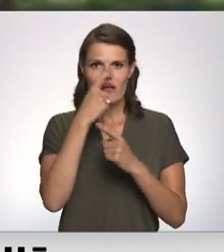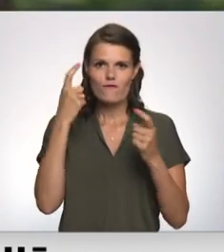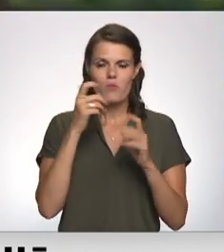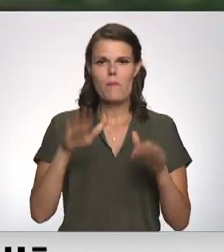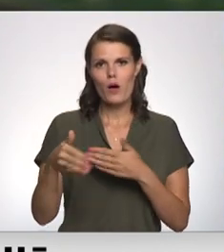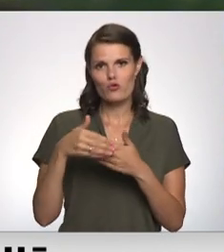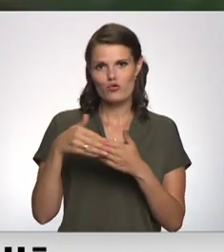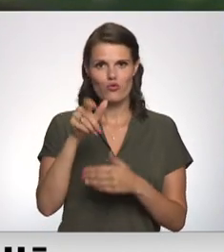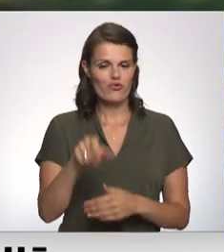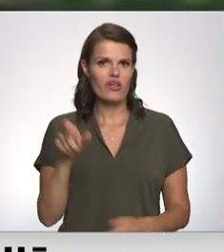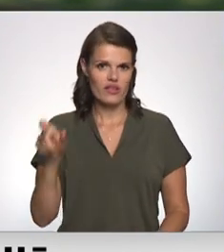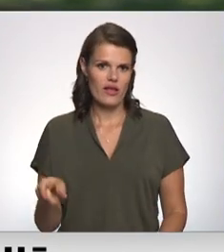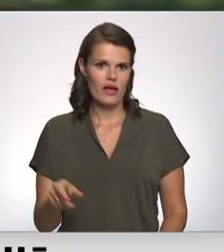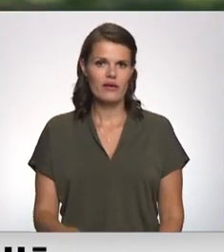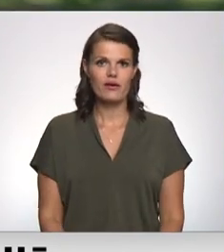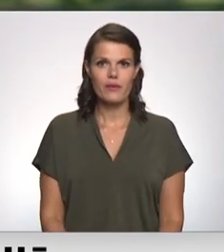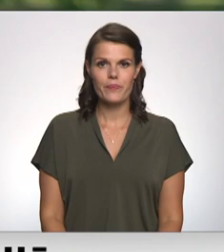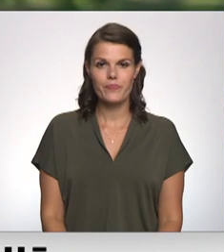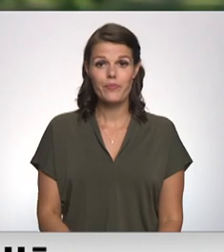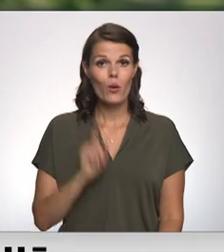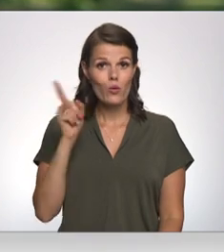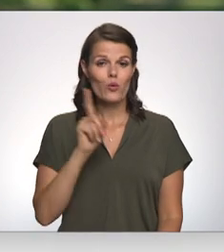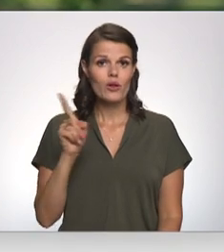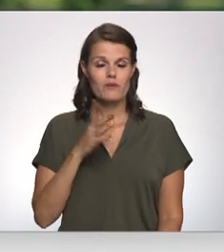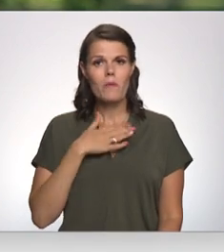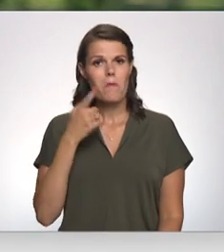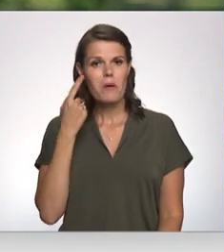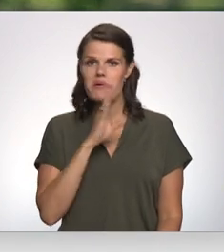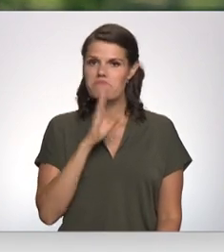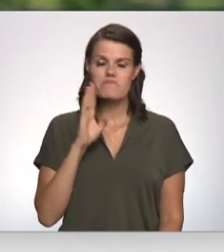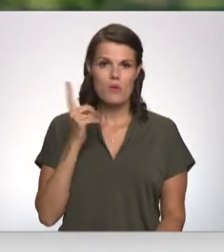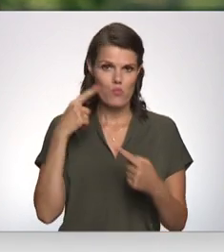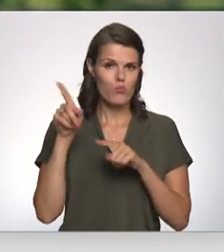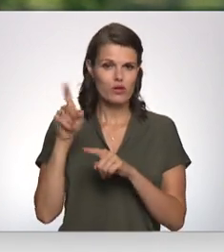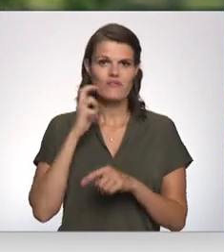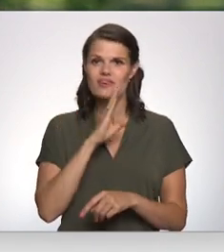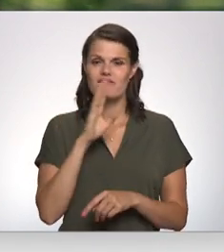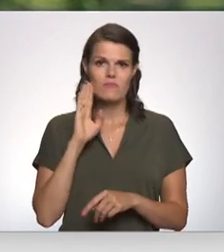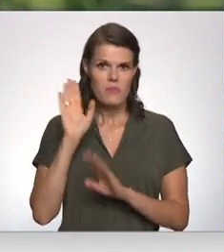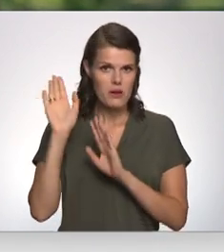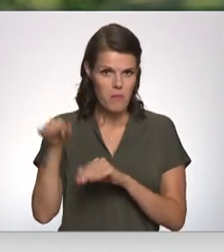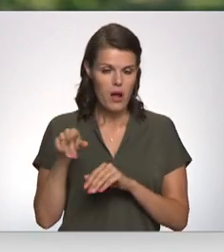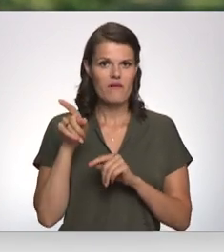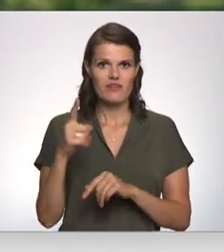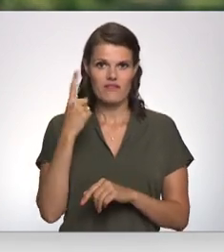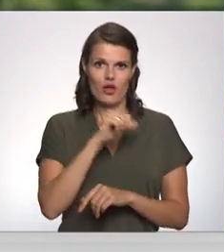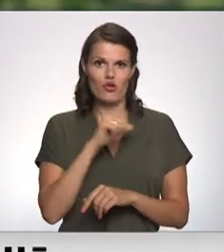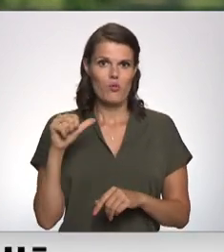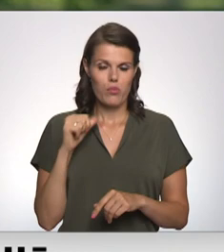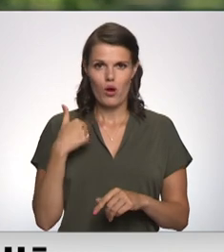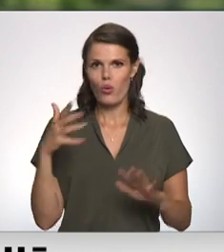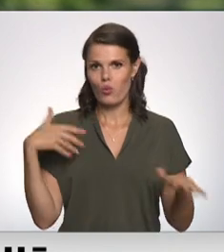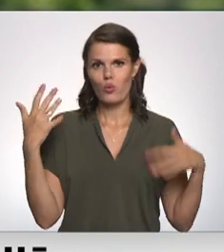Tam radītīļi, atiec, mama. Tur ir vecāki, tētis un mamma, vecmāmiņa palika. Viņi ir vieni un es par